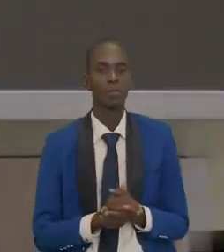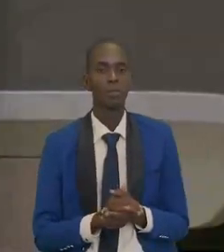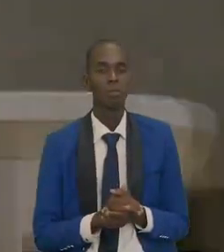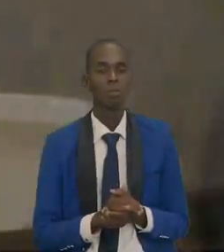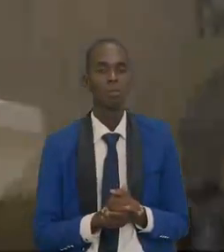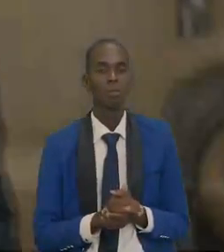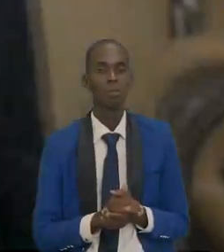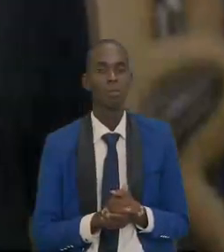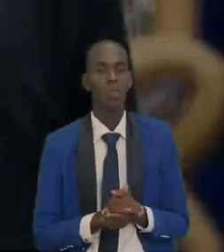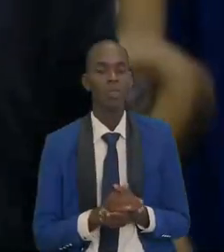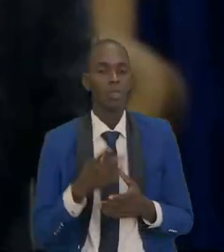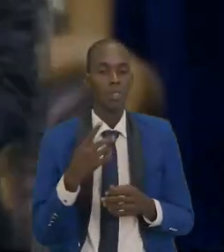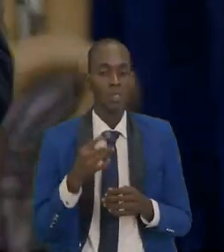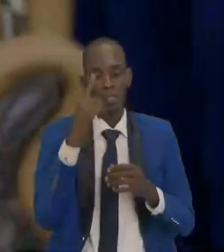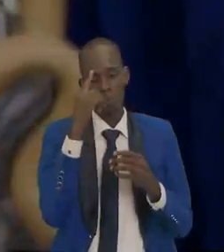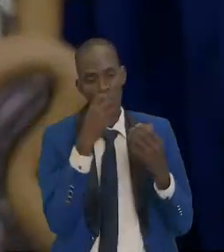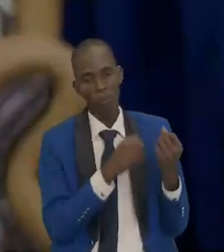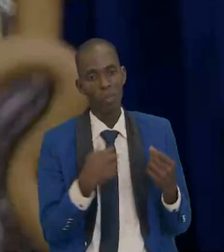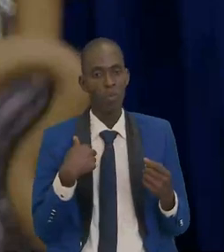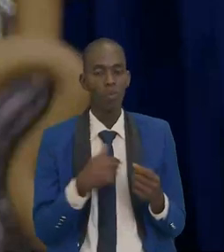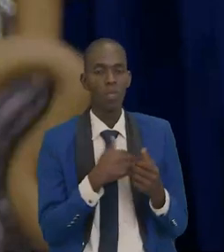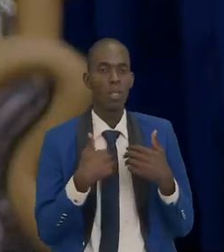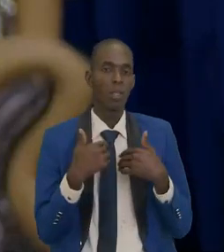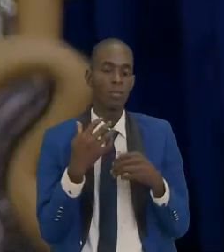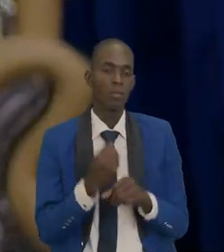Mais la foi que nous obtenons,